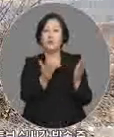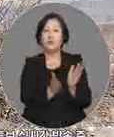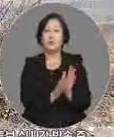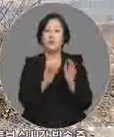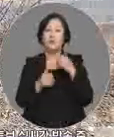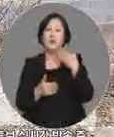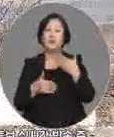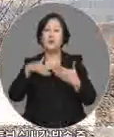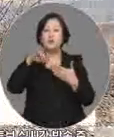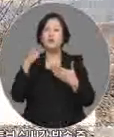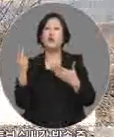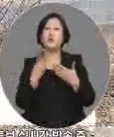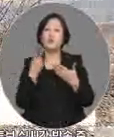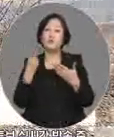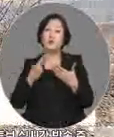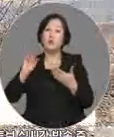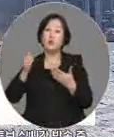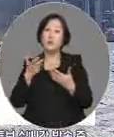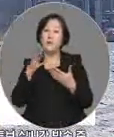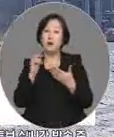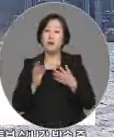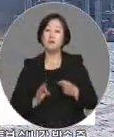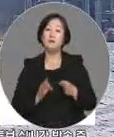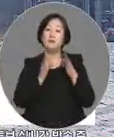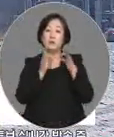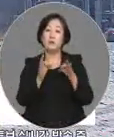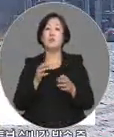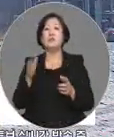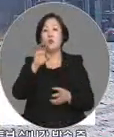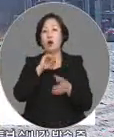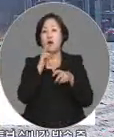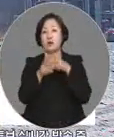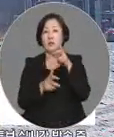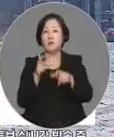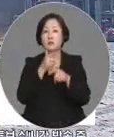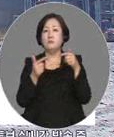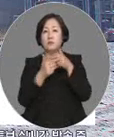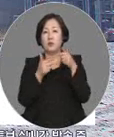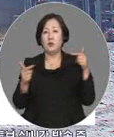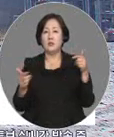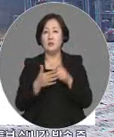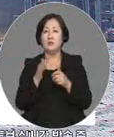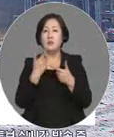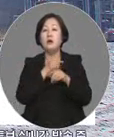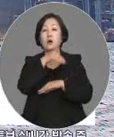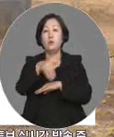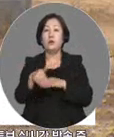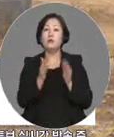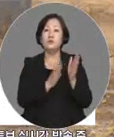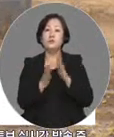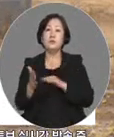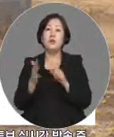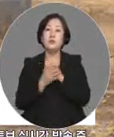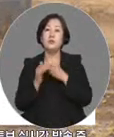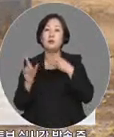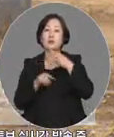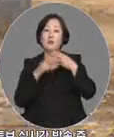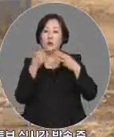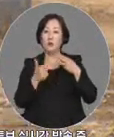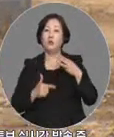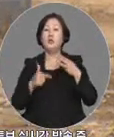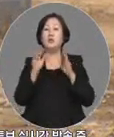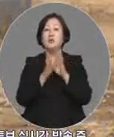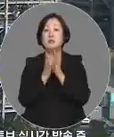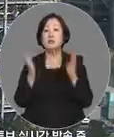9조 2,500억 원을 투입해 고부가 화학 산업의 비중을 높이기 위한 샤힌 프로젝트가 다음 달 6일 마침내